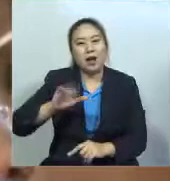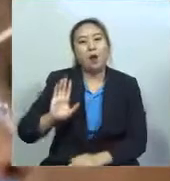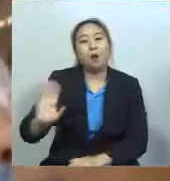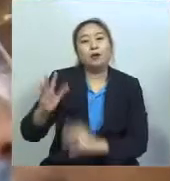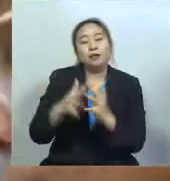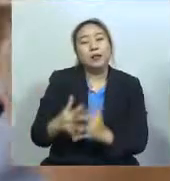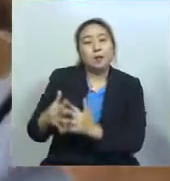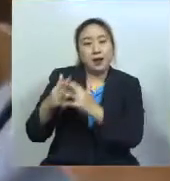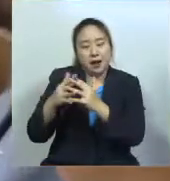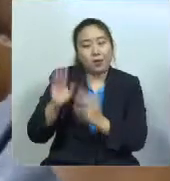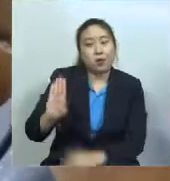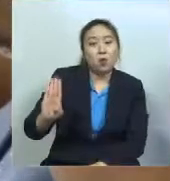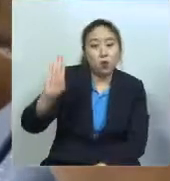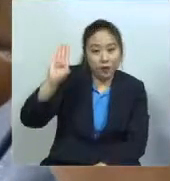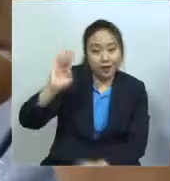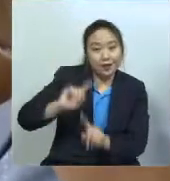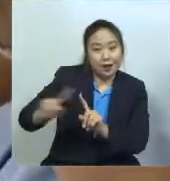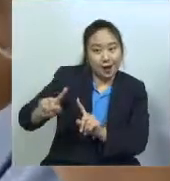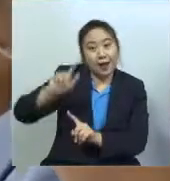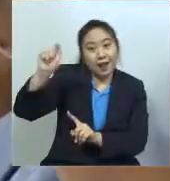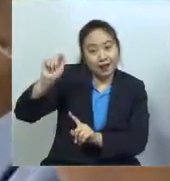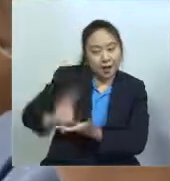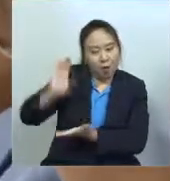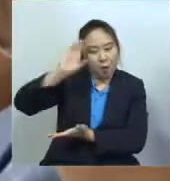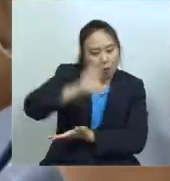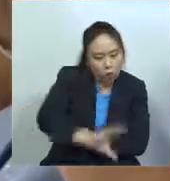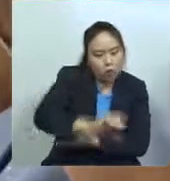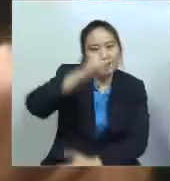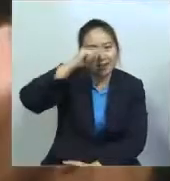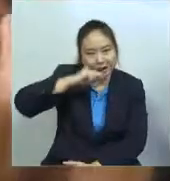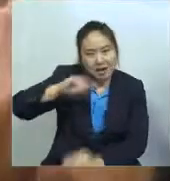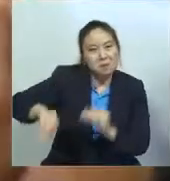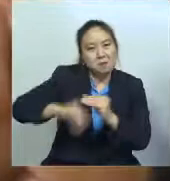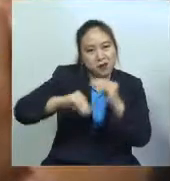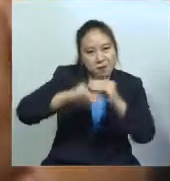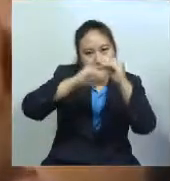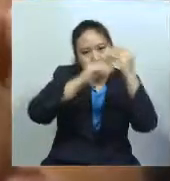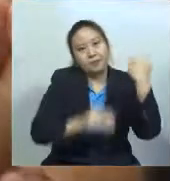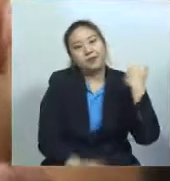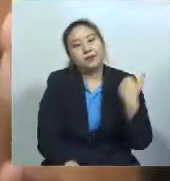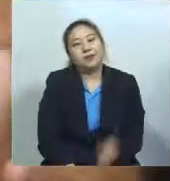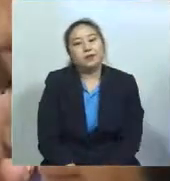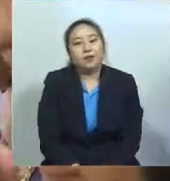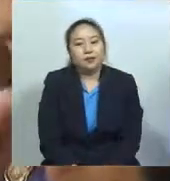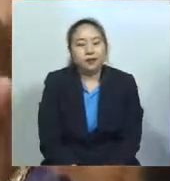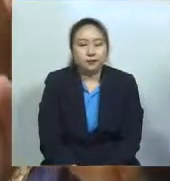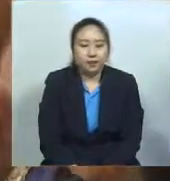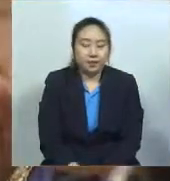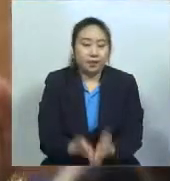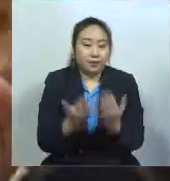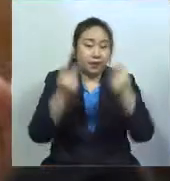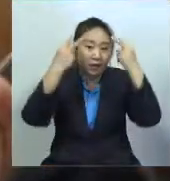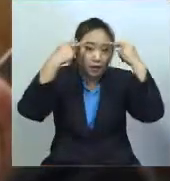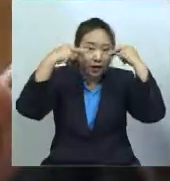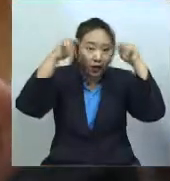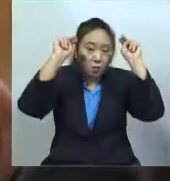รัฐอเมริกาและภูมิภาคเอเชียเข้ามาลงทุนในไทยเพิ่มเติมด้วยค่ะขณะที่ท่านนายกรัฐมนตรี